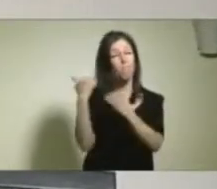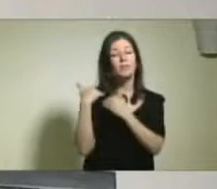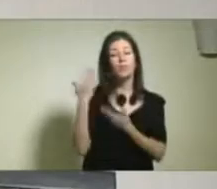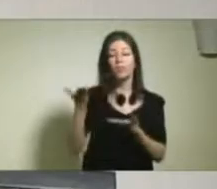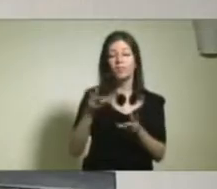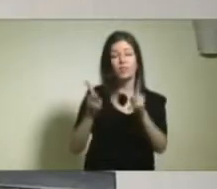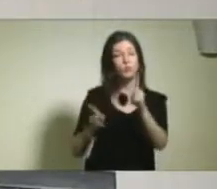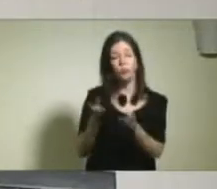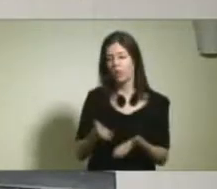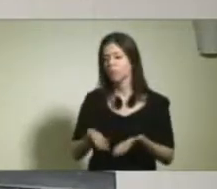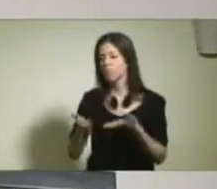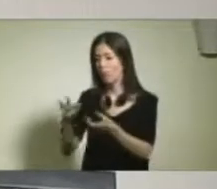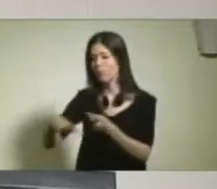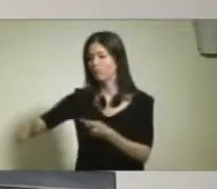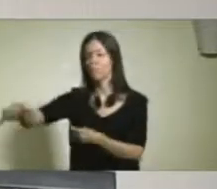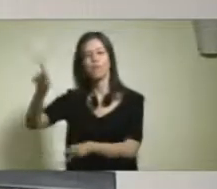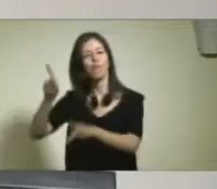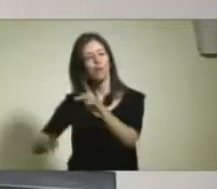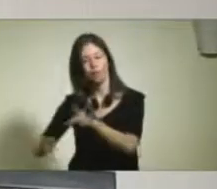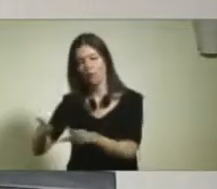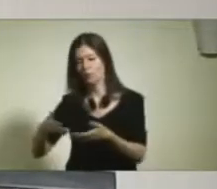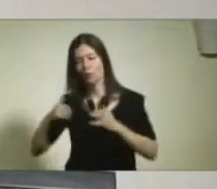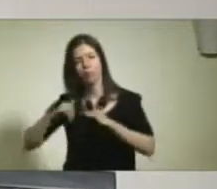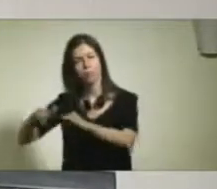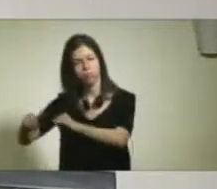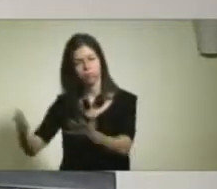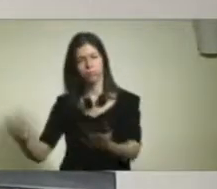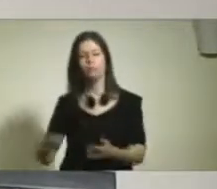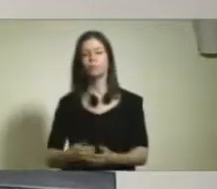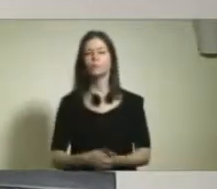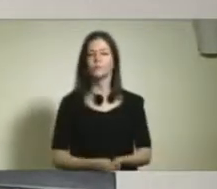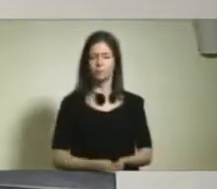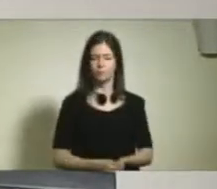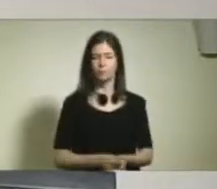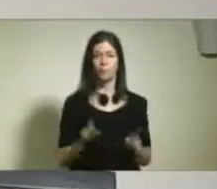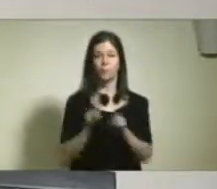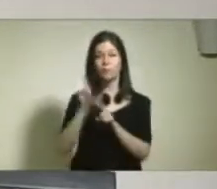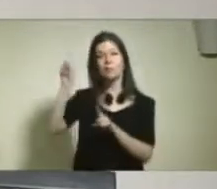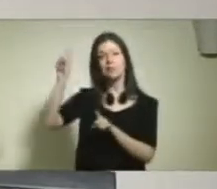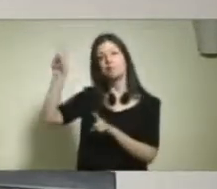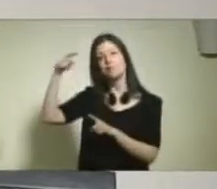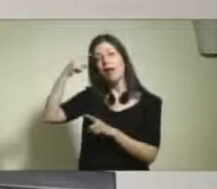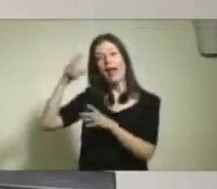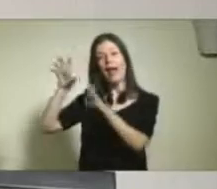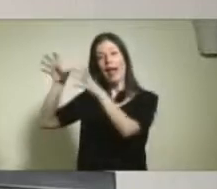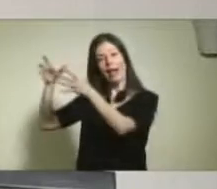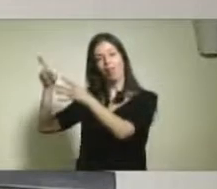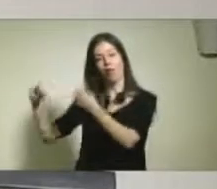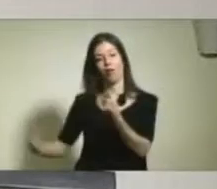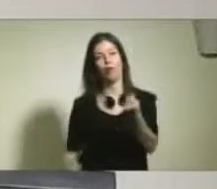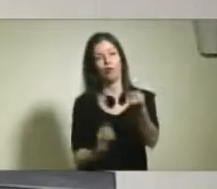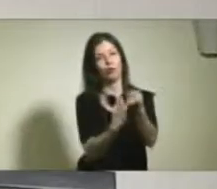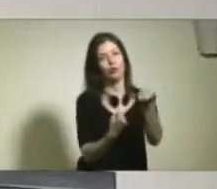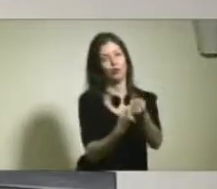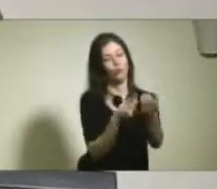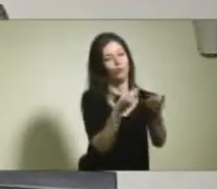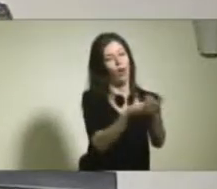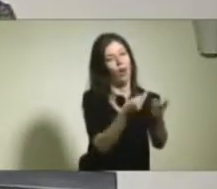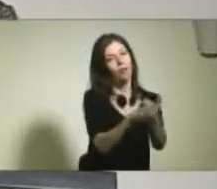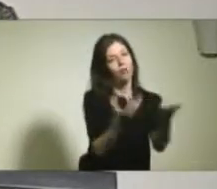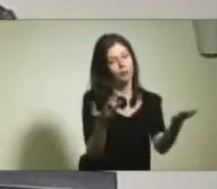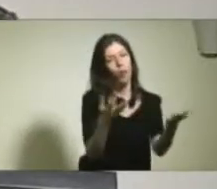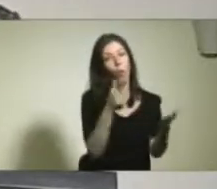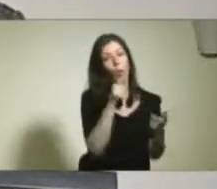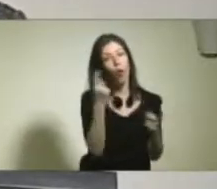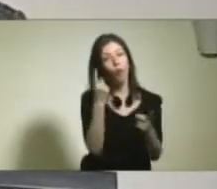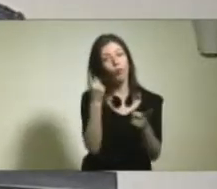être offerte à la population. Et évidemment aussi que l'État nous subventionne, ce qui n'est pas toujours gagné, hein. Donc,